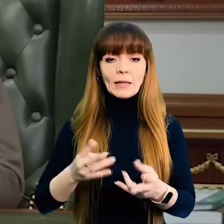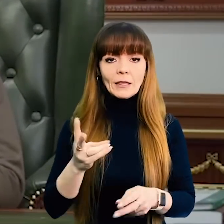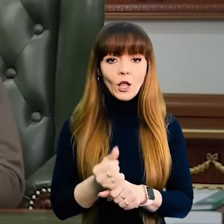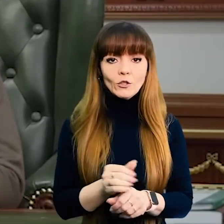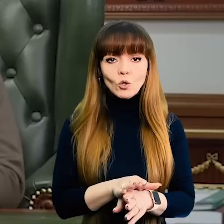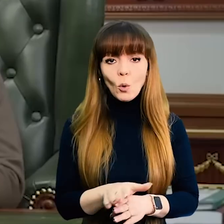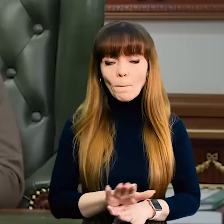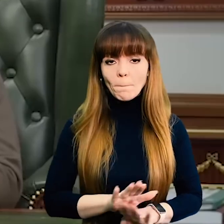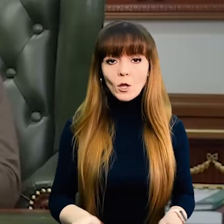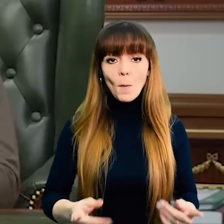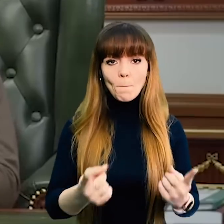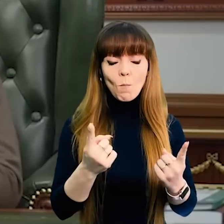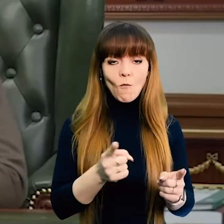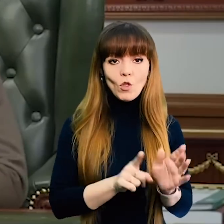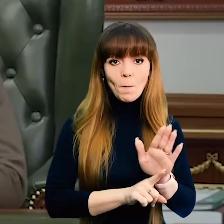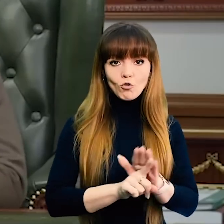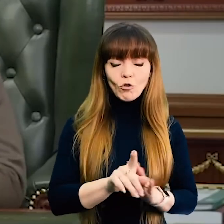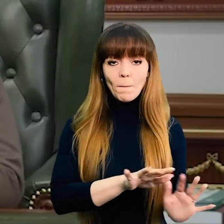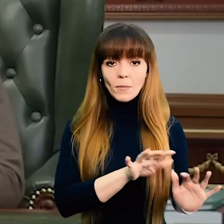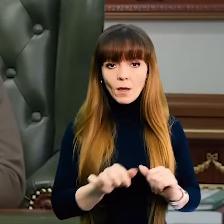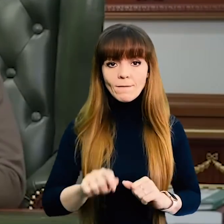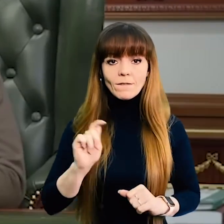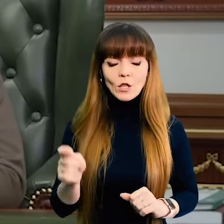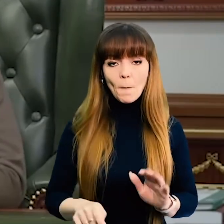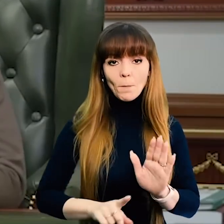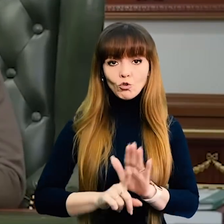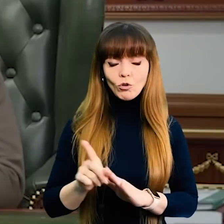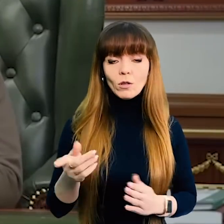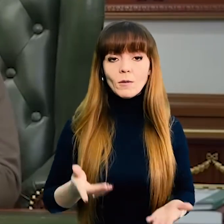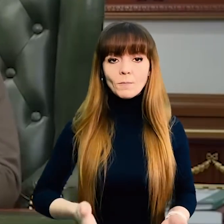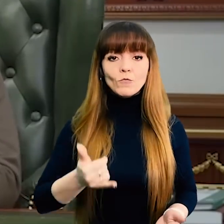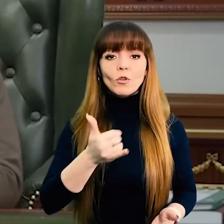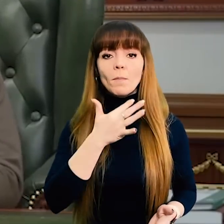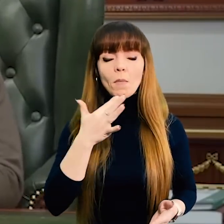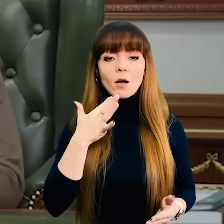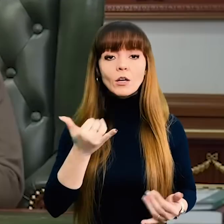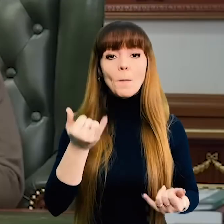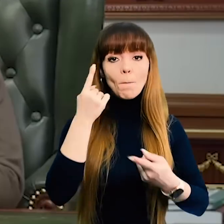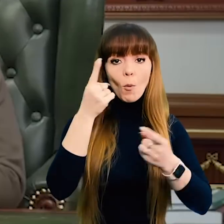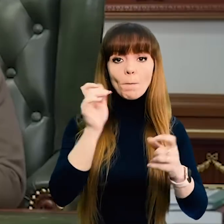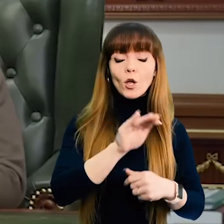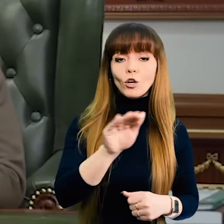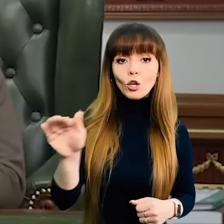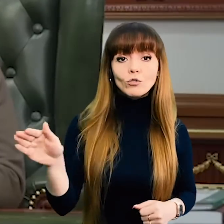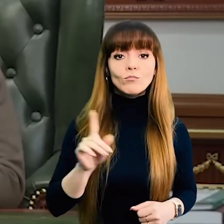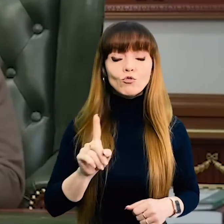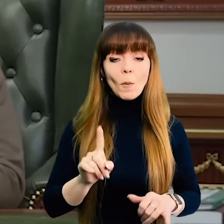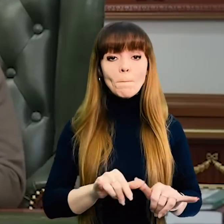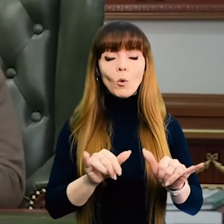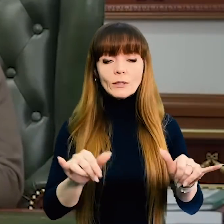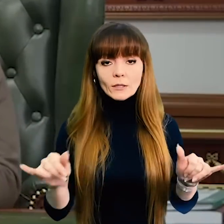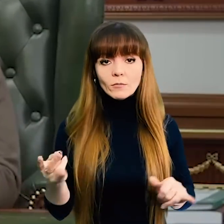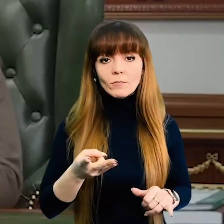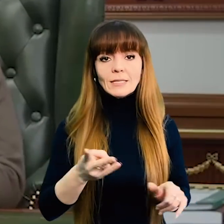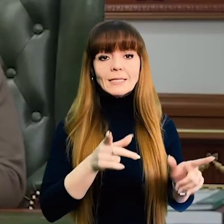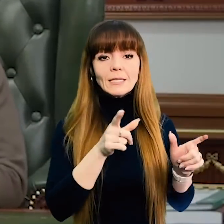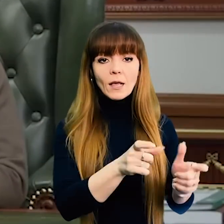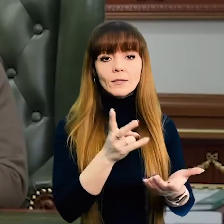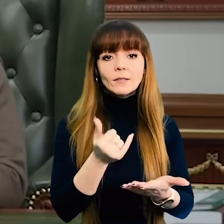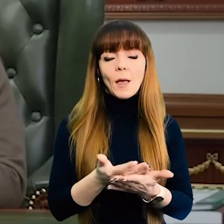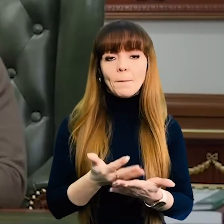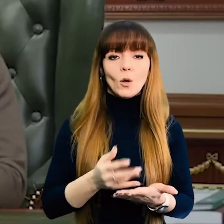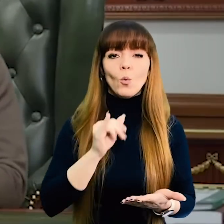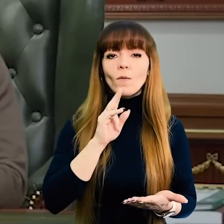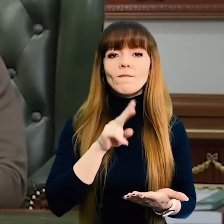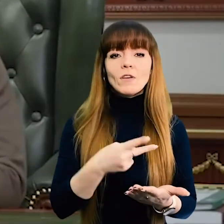не зробили. Повномасштабна війна почалась. Зараз багато натяків і попереджень про те, що нібито посилення